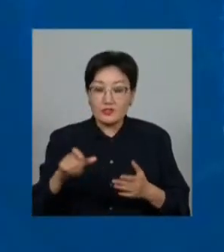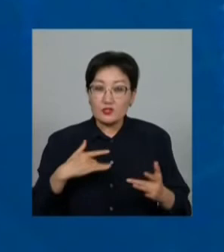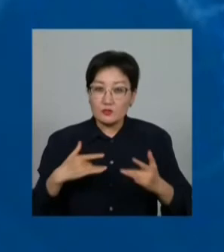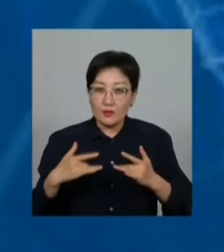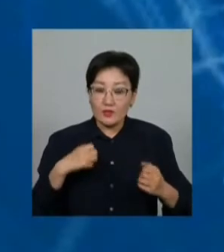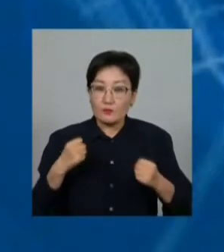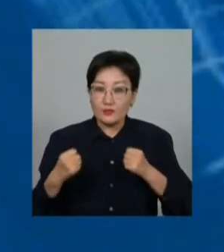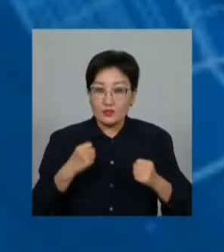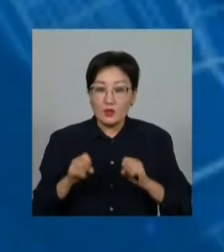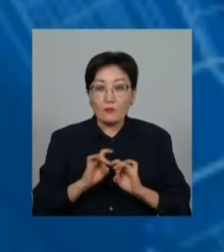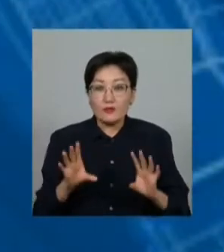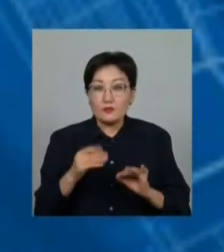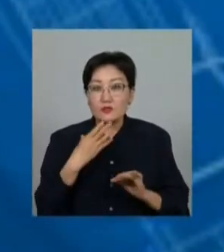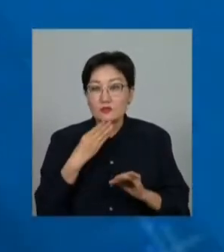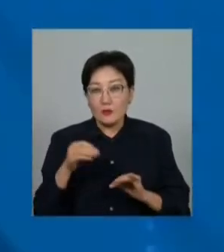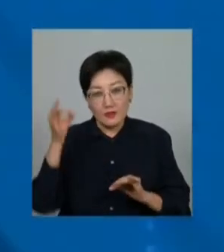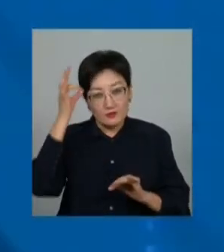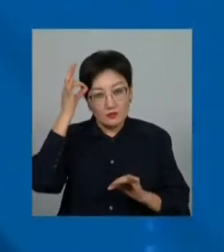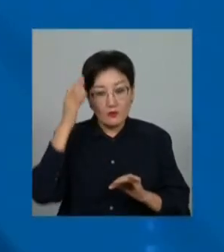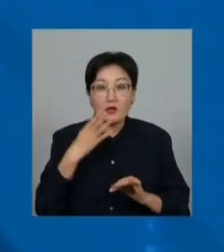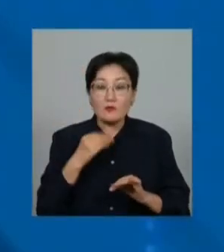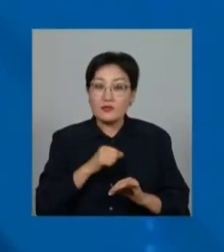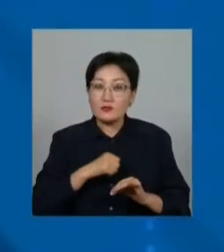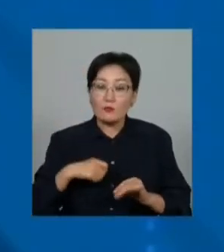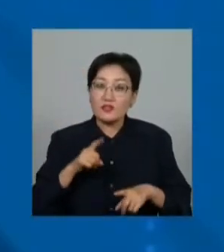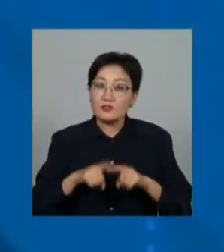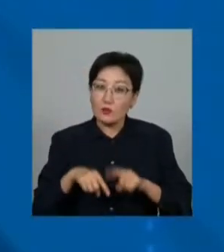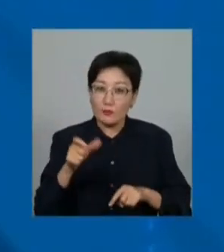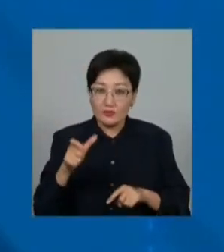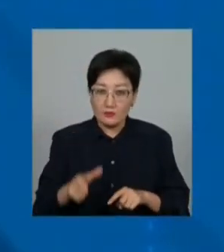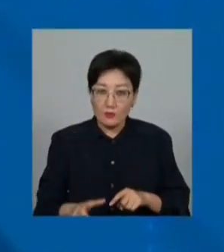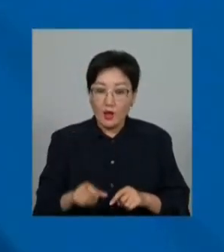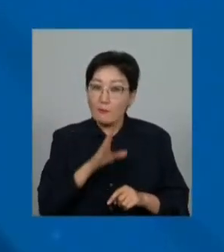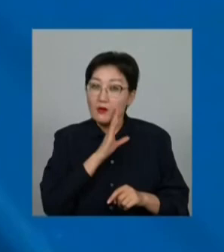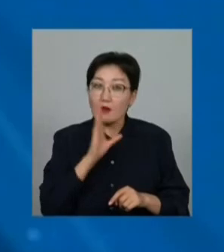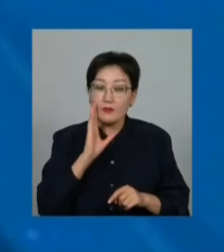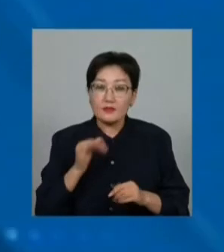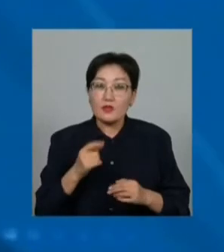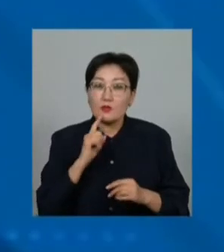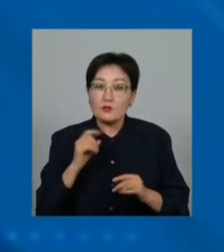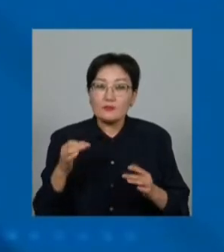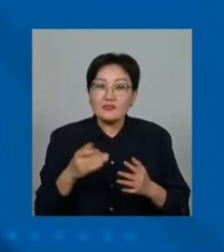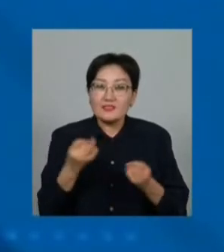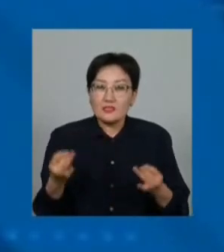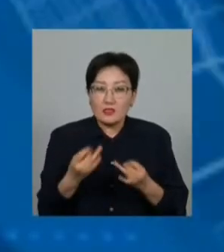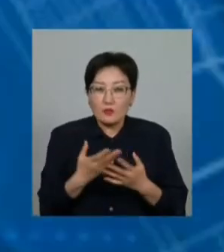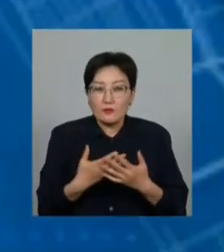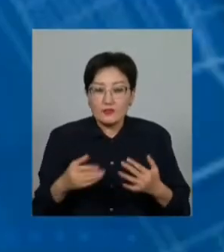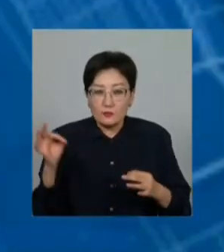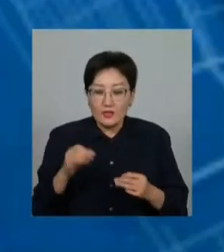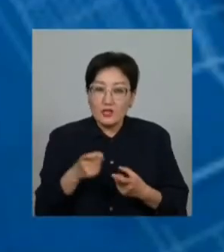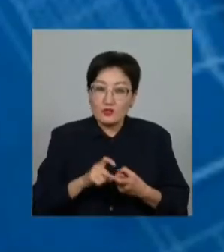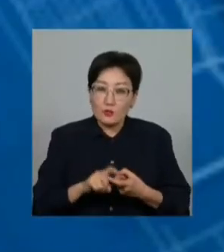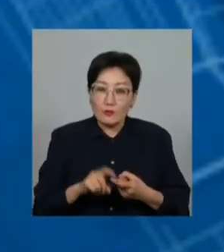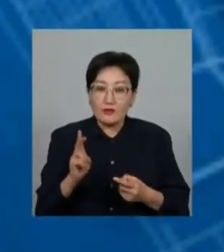спортсмены поделились своими воспоминаниями о самом родном человеке маме трогательной истории и моменты связанные с